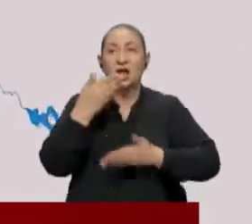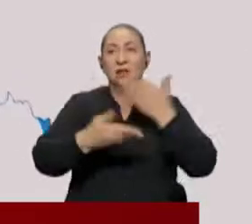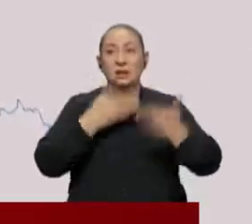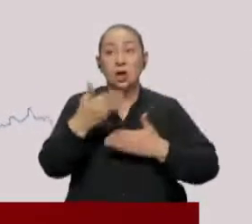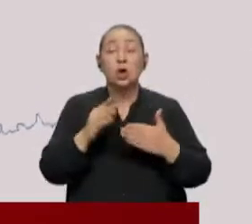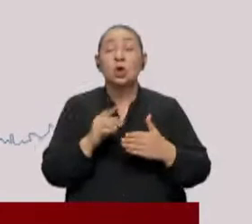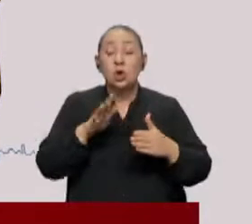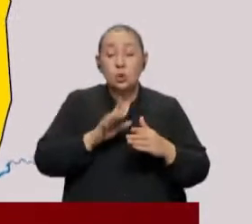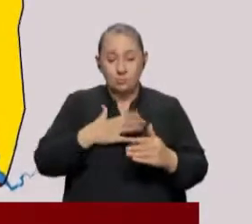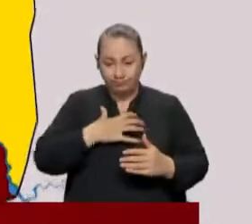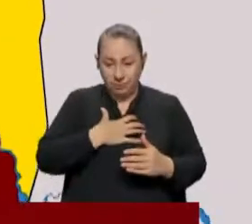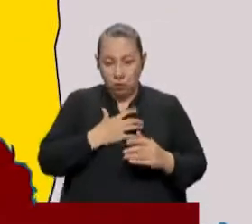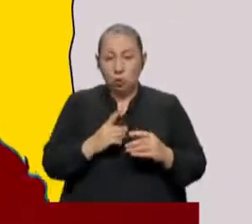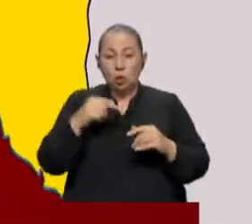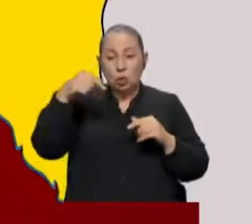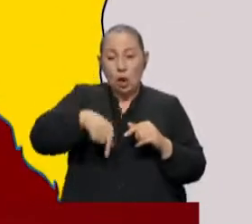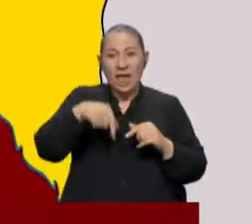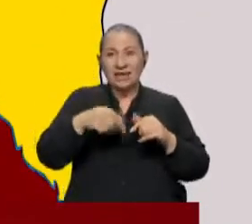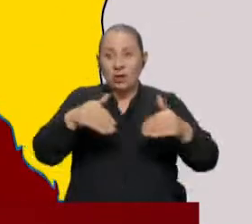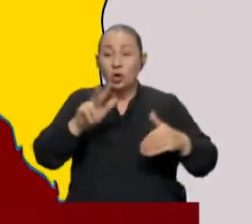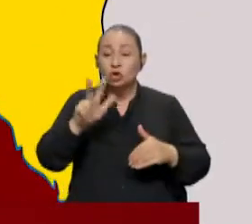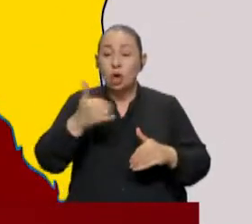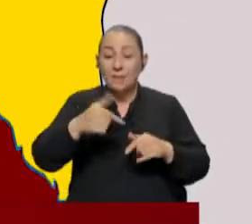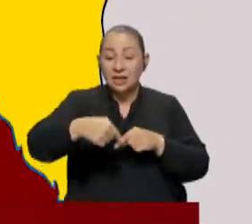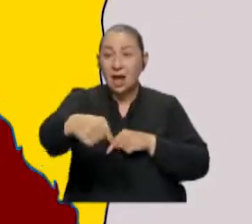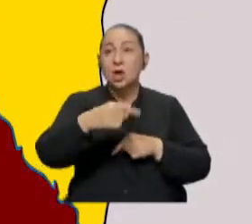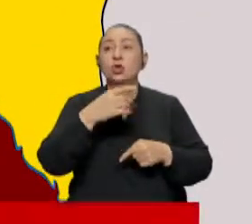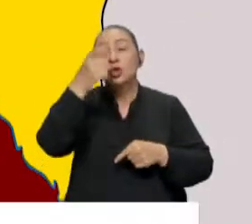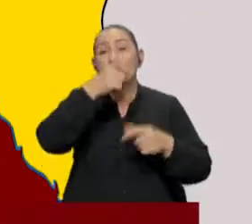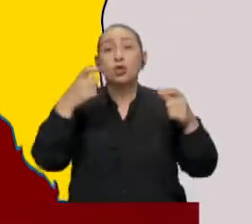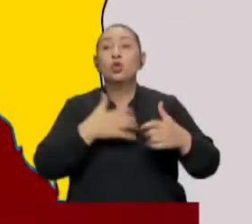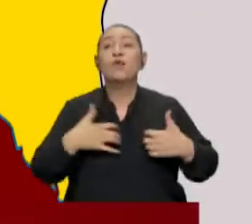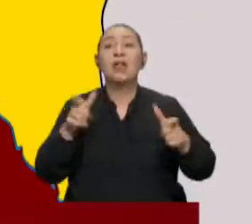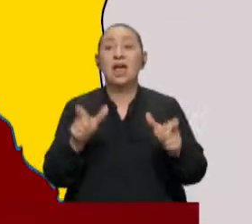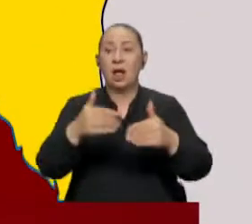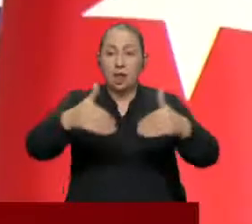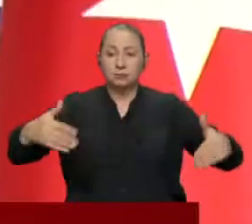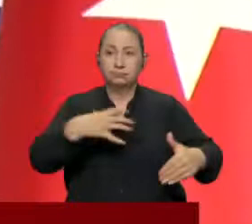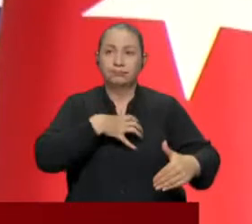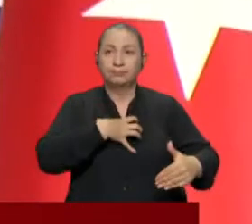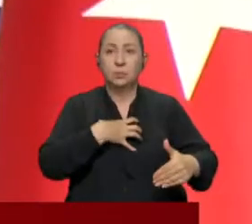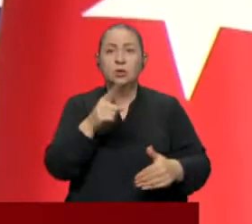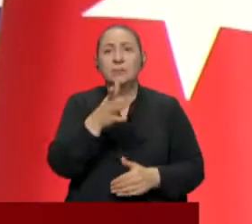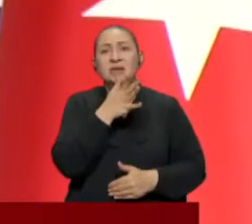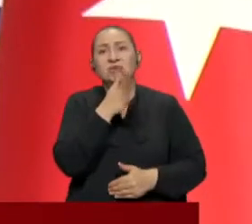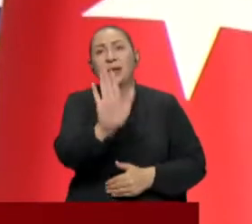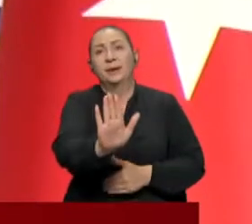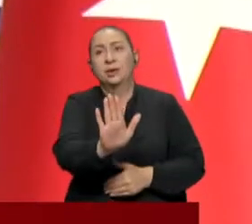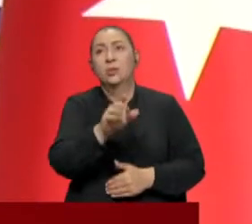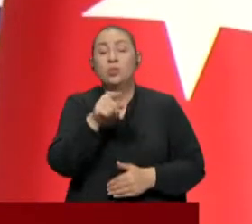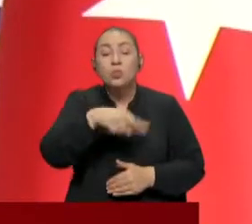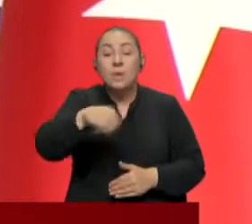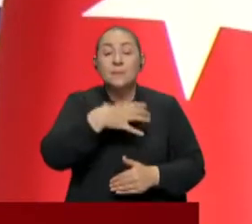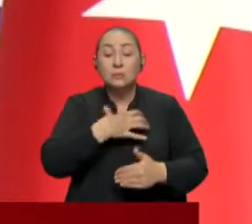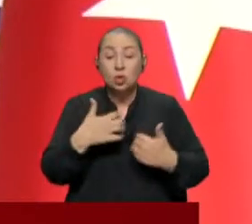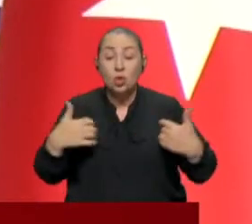paylaştı. Güney sınırlarımızın 30 kilometre içerisinin Türkiye'nin güvenlik alanı olduğuna dikkat çekti. Bunu bir defa bilecekler. Buralar